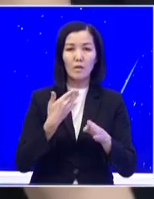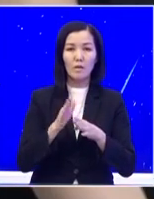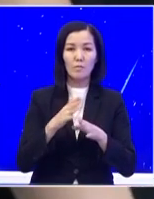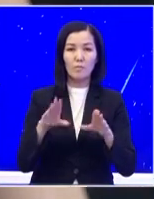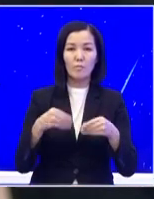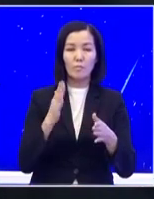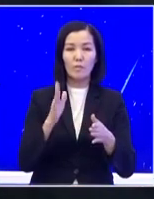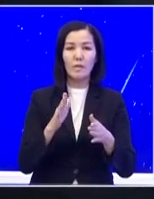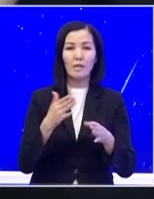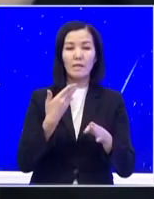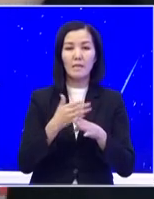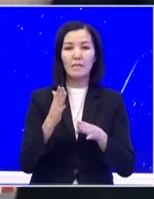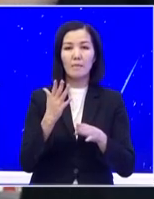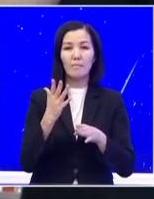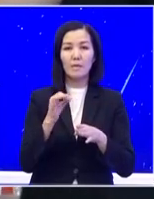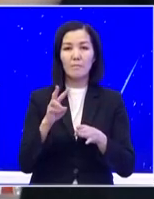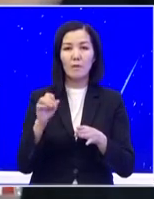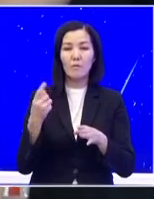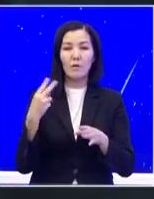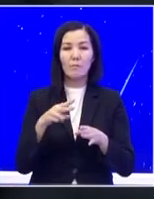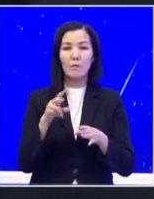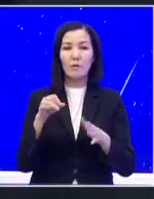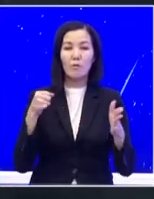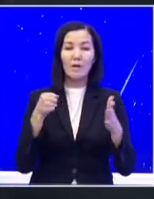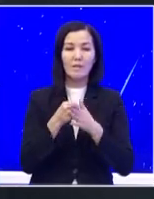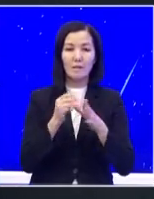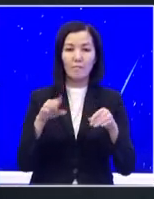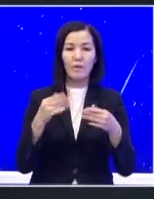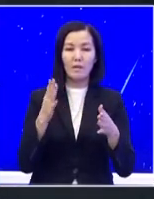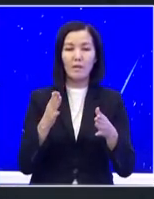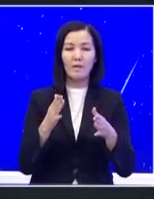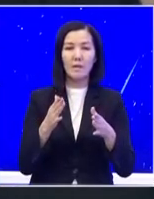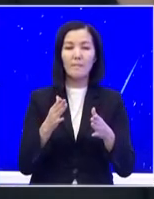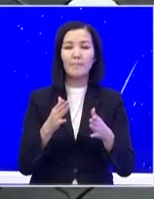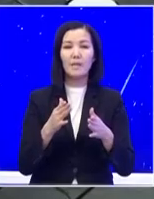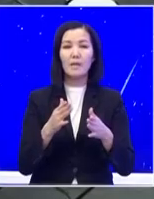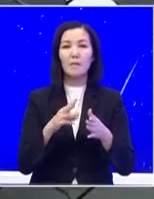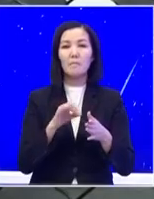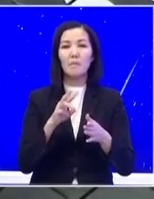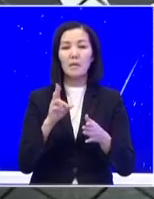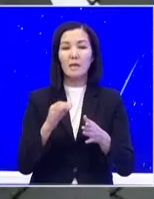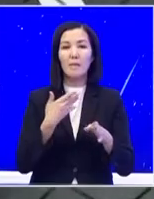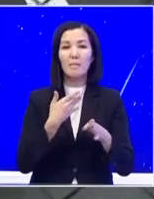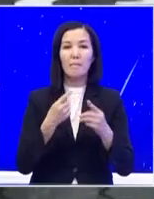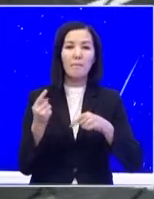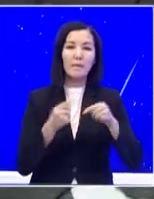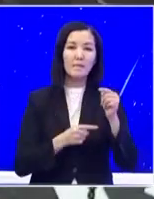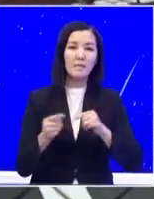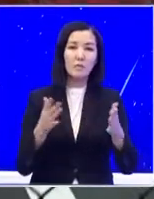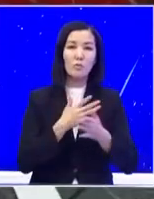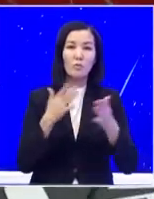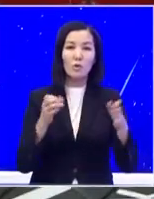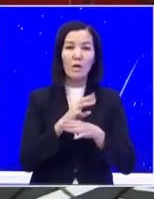көздейді. Несие көлемі 5 миллионнан 20 миллион теңгеге дейін. Бұл өз кезегінде микробизнес өкілдерін кең көлемде